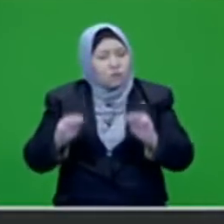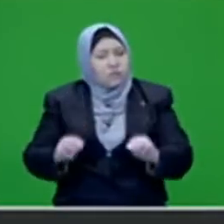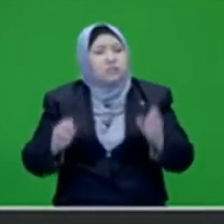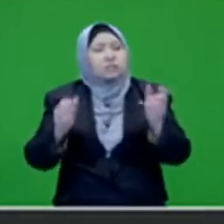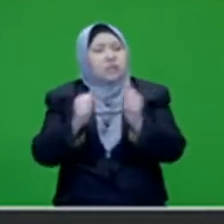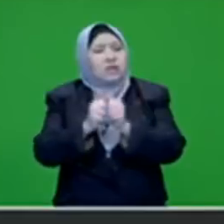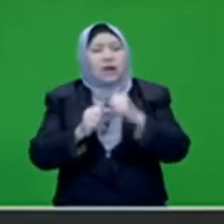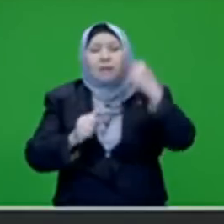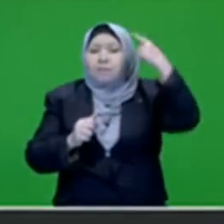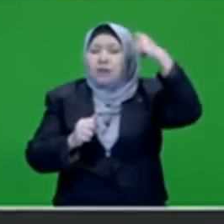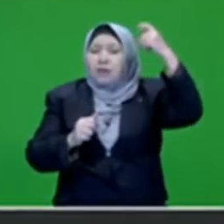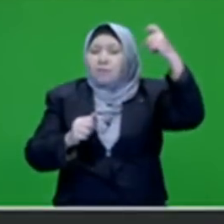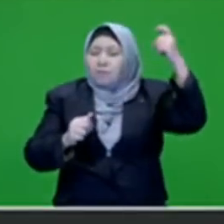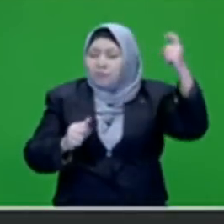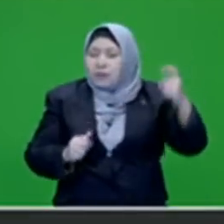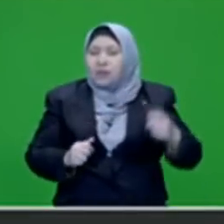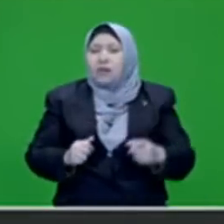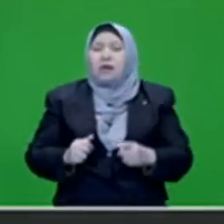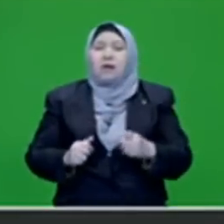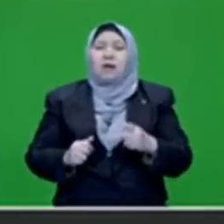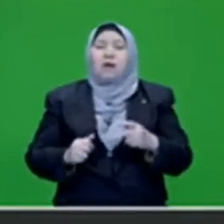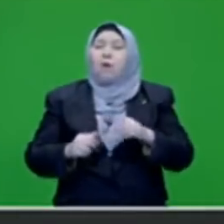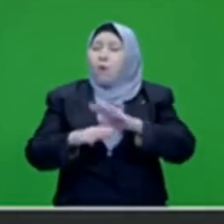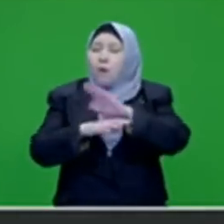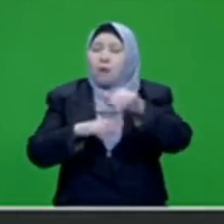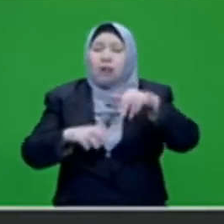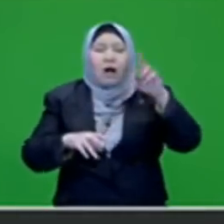dengan mimpi para anbiya dan rasul tidak sama.